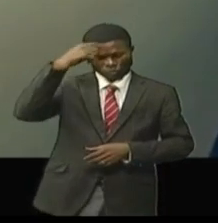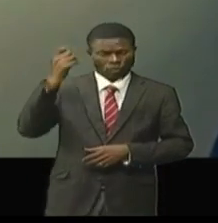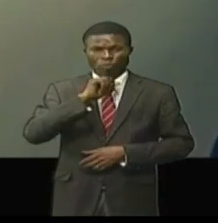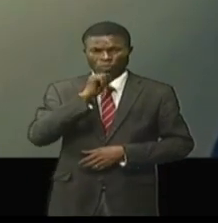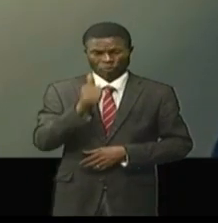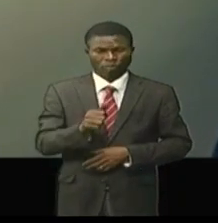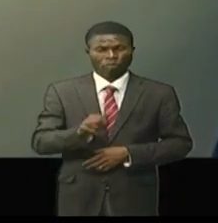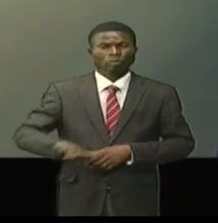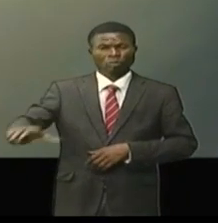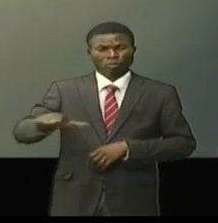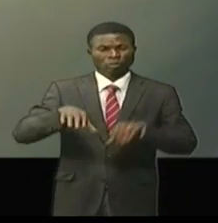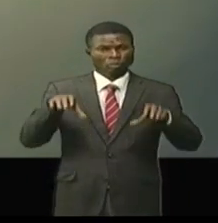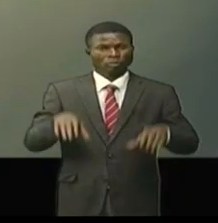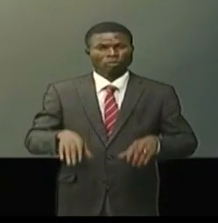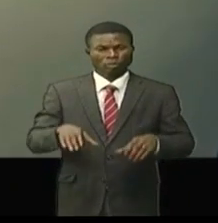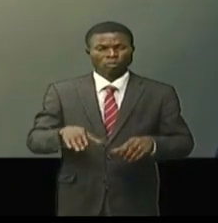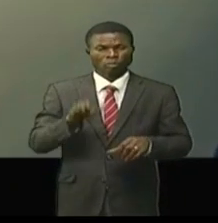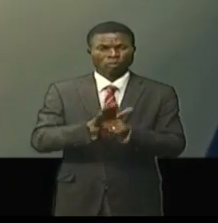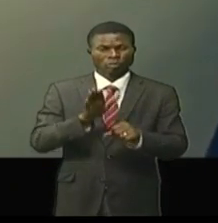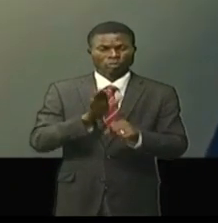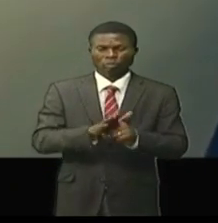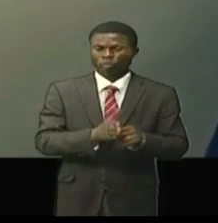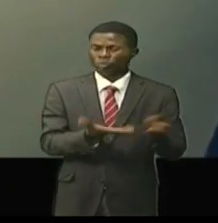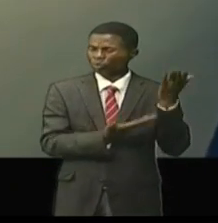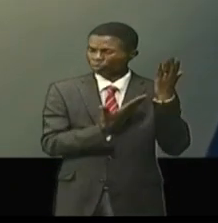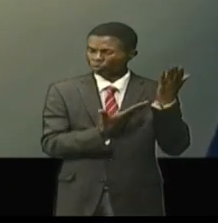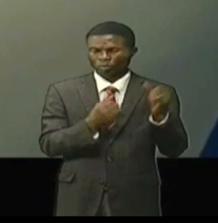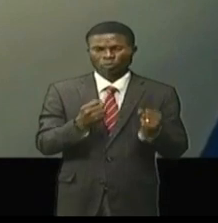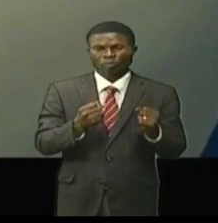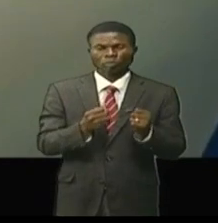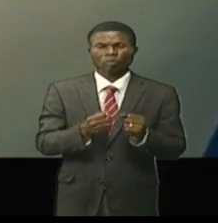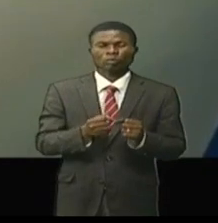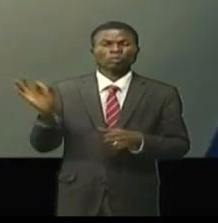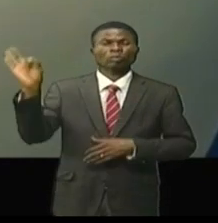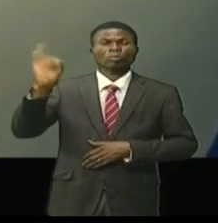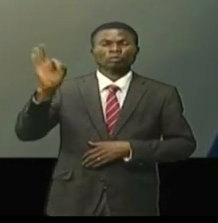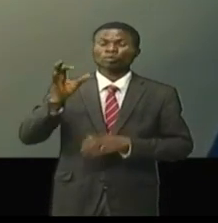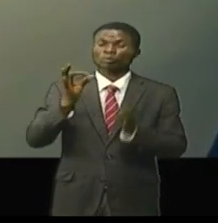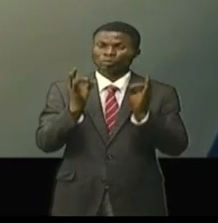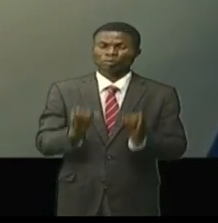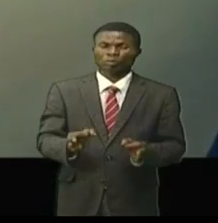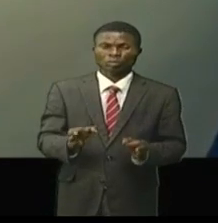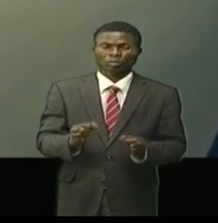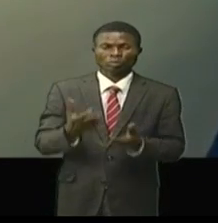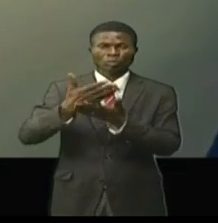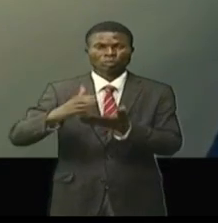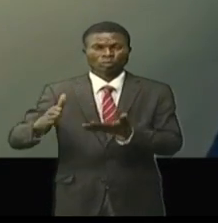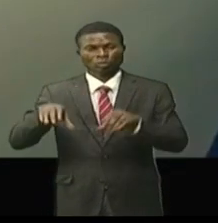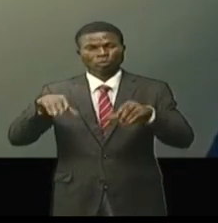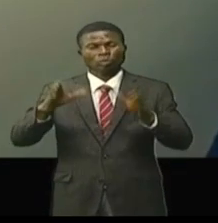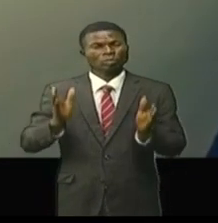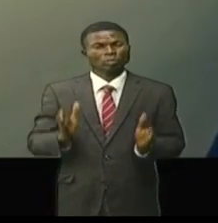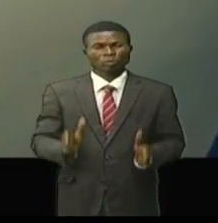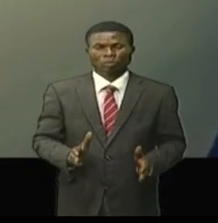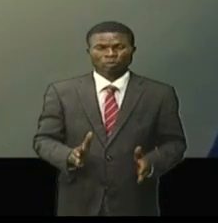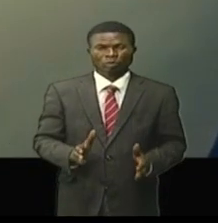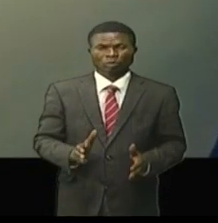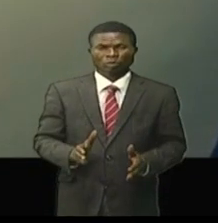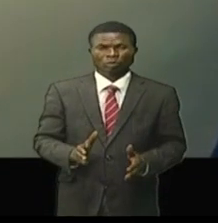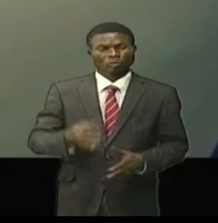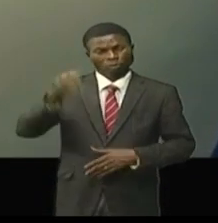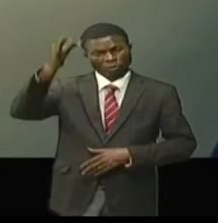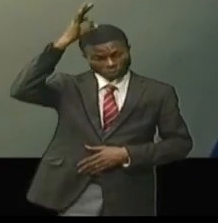Ce pays a des ratés comme bien d'autres. Mais il n'y a pas une part de Congolais de